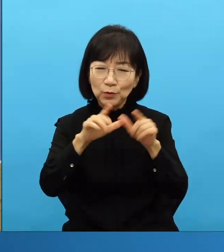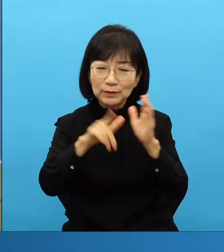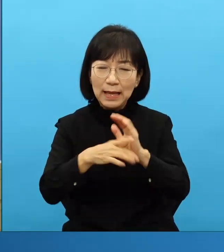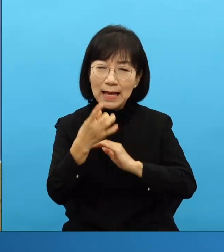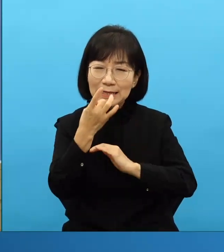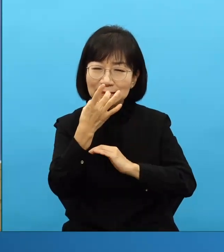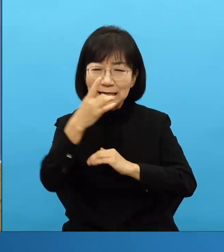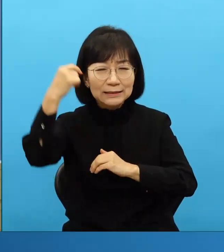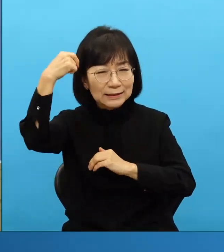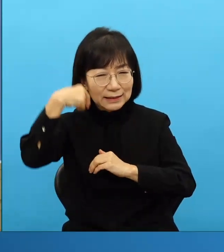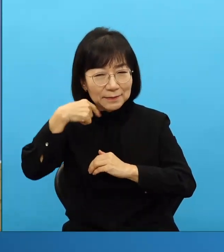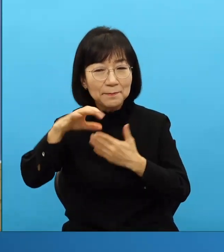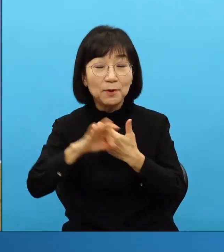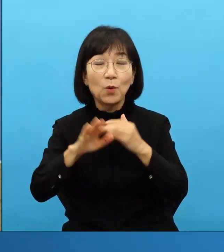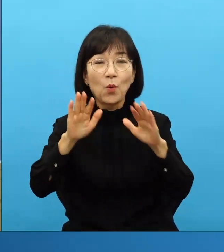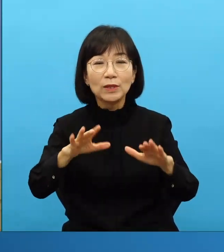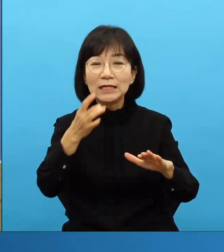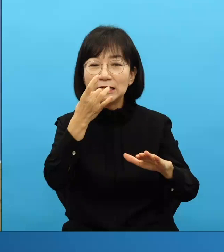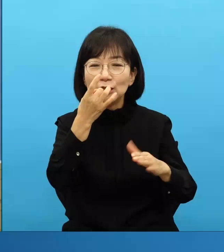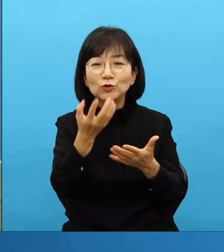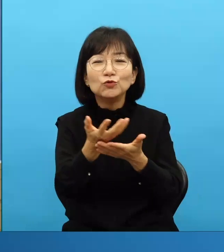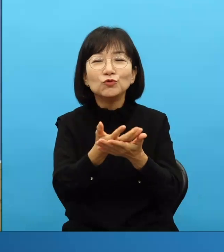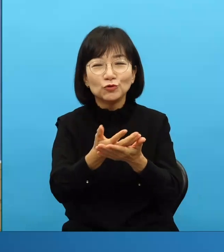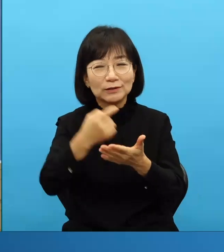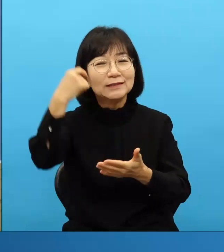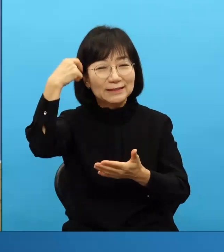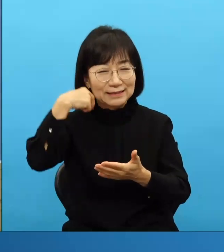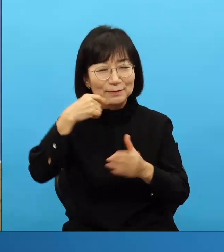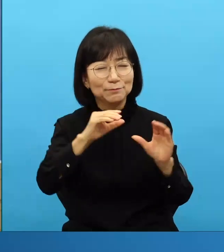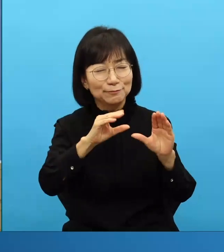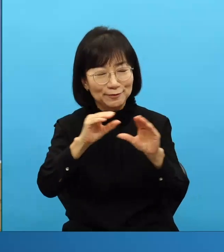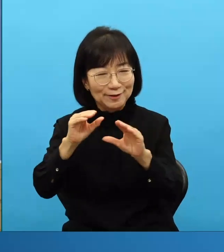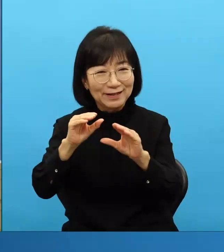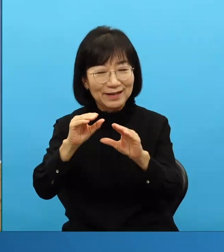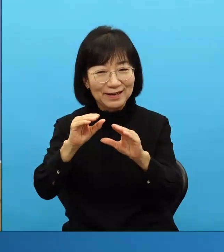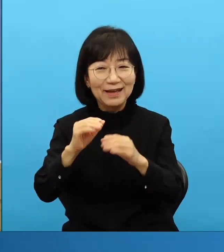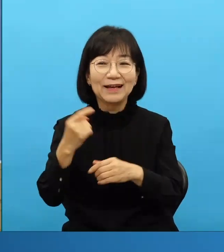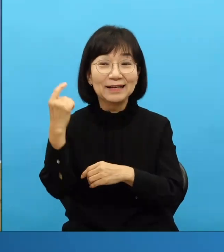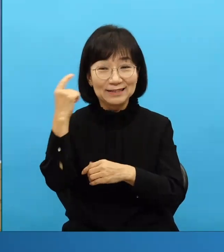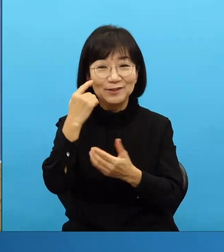maybe porridge. 자, 세상 사람들이 눈에 보이지